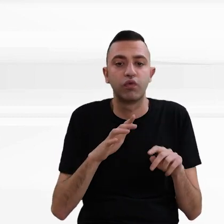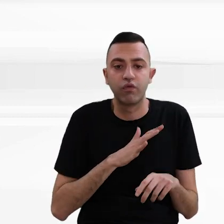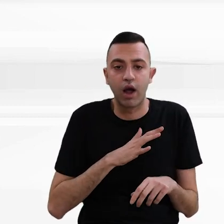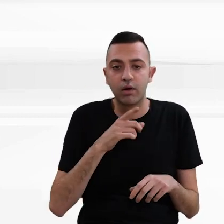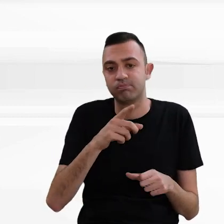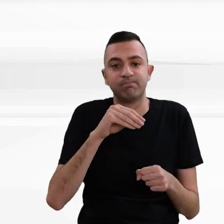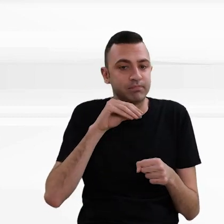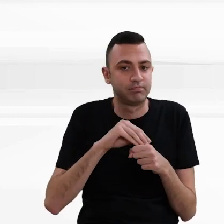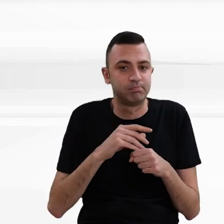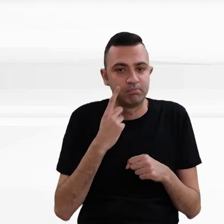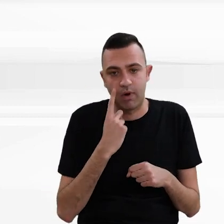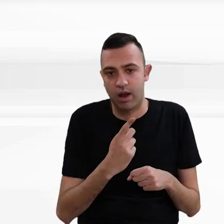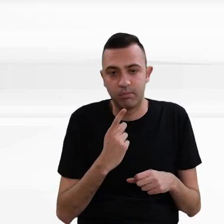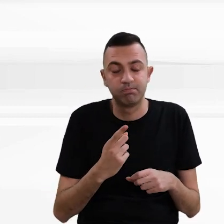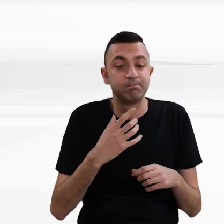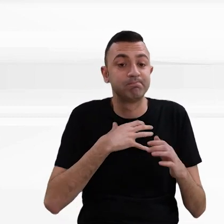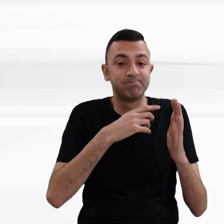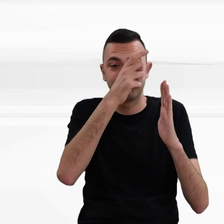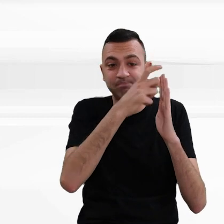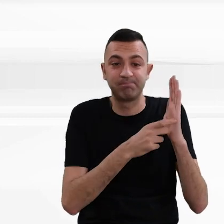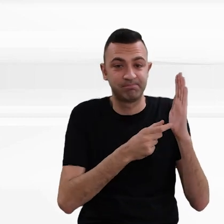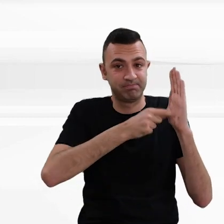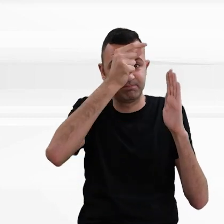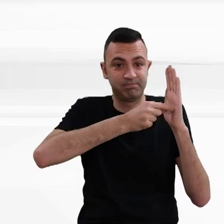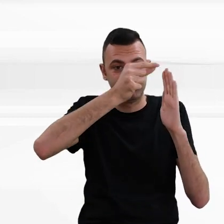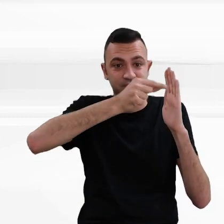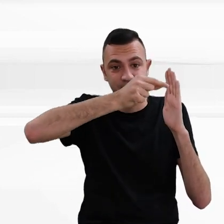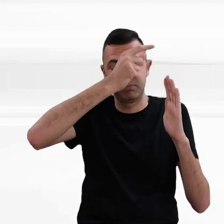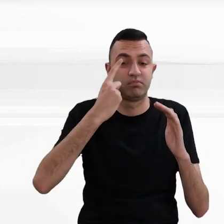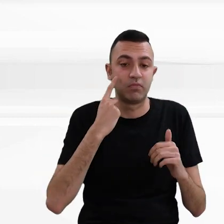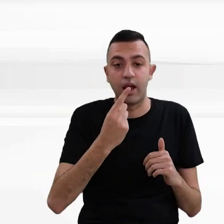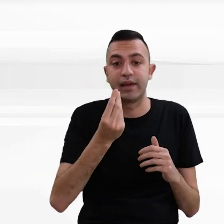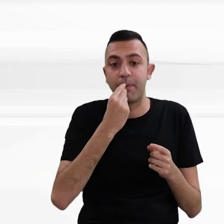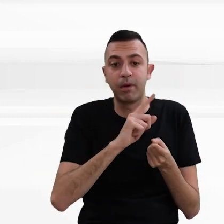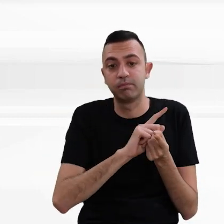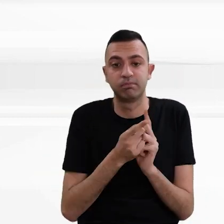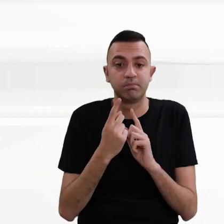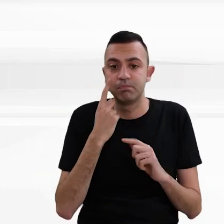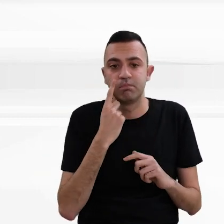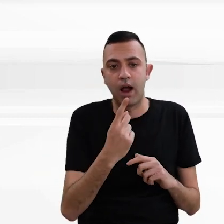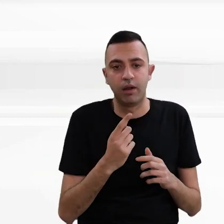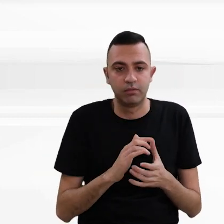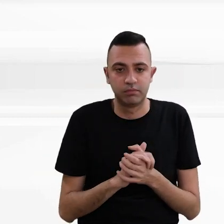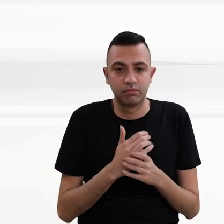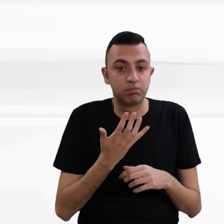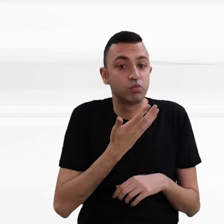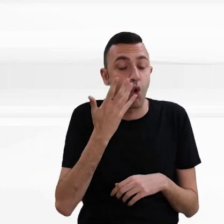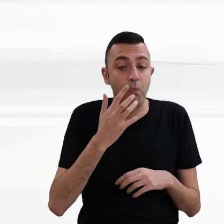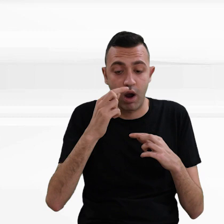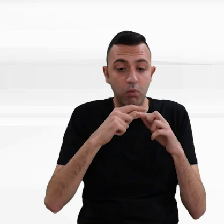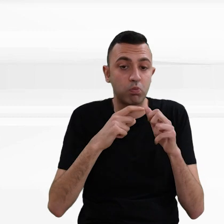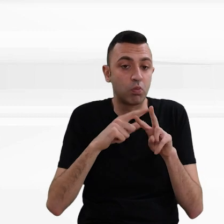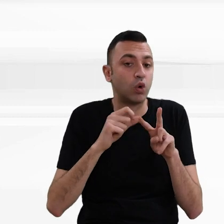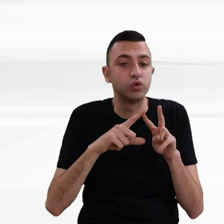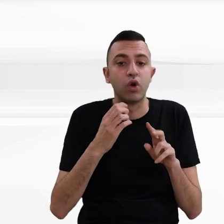bunun içinde geri sütün grafiğine bakalım sütün grafiğine baktığım zaman yemek çeşitlerine göre porsiyon sayıları verilmişti çorbanın